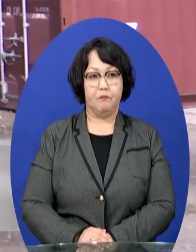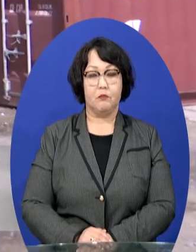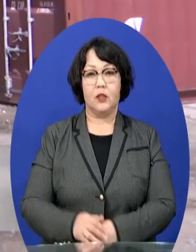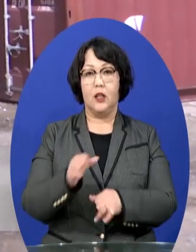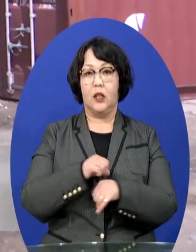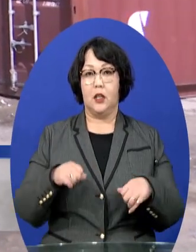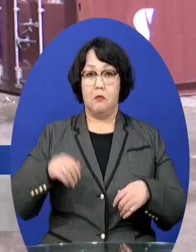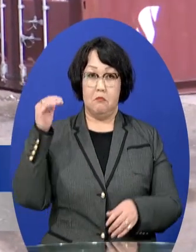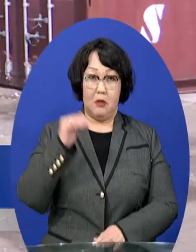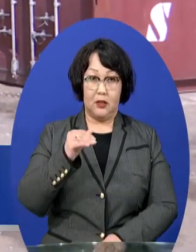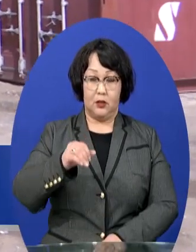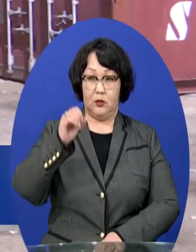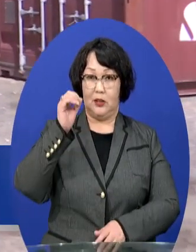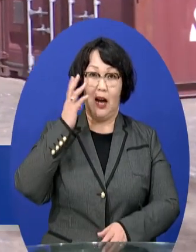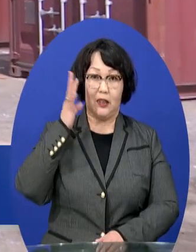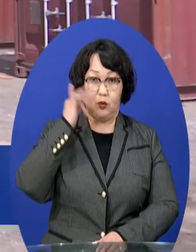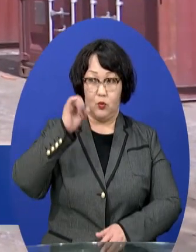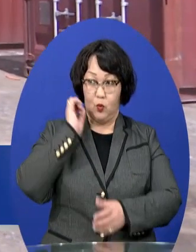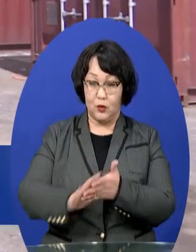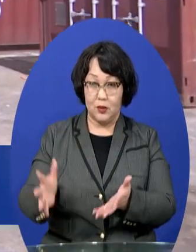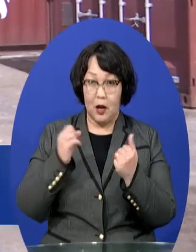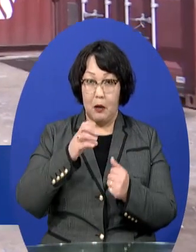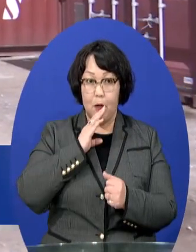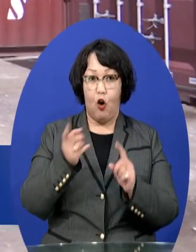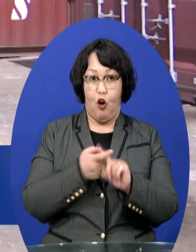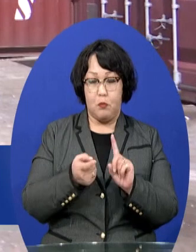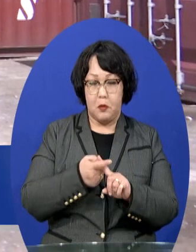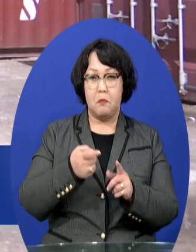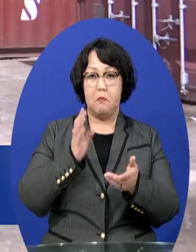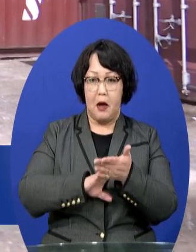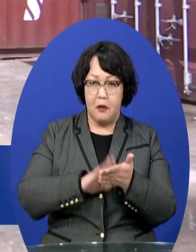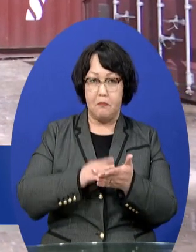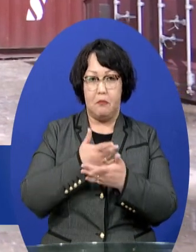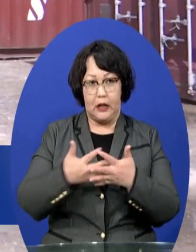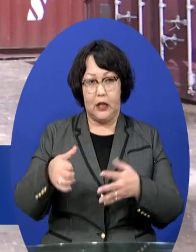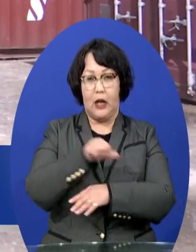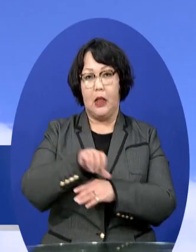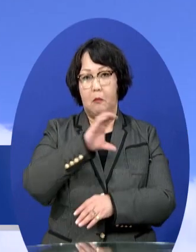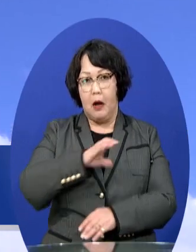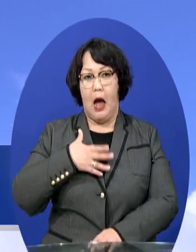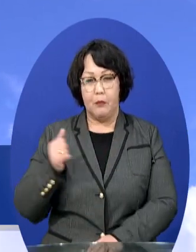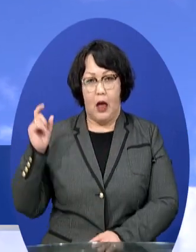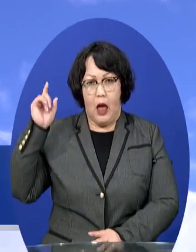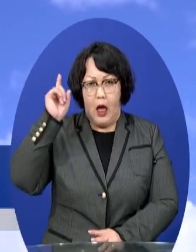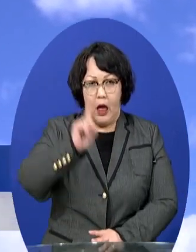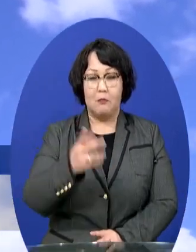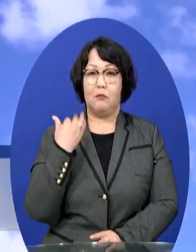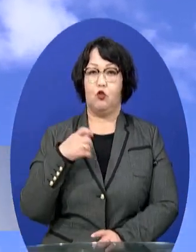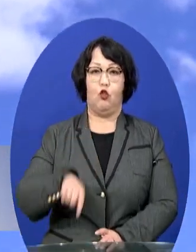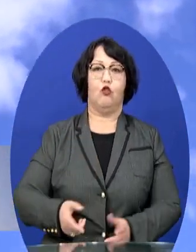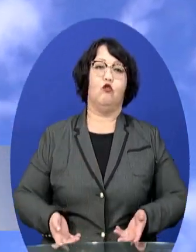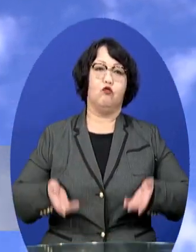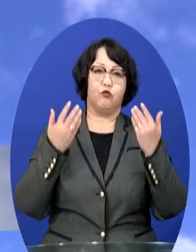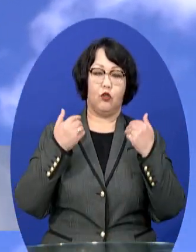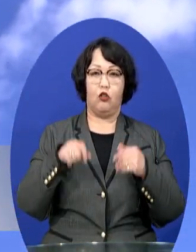Иргэд автомашин импортлохын тулд холбогдох бүх бичиг баримтаа бүрдүүлэн гайлийн байгууллага дээр бичлээ очдог байсан. Харин одоо энэ үйлчилгээ